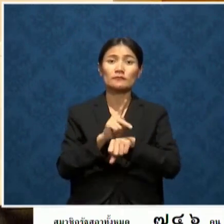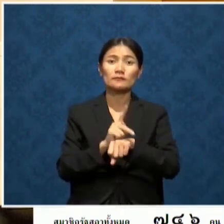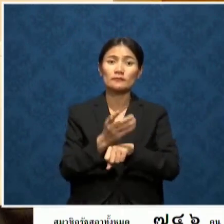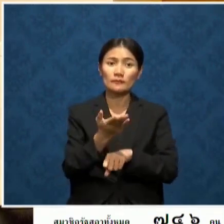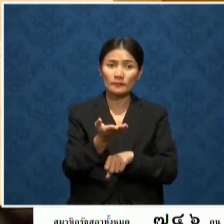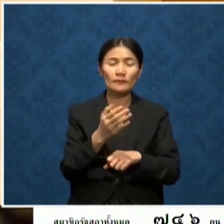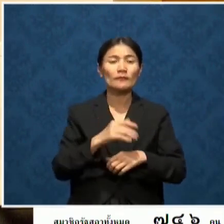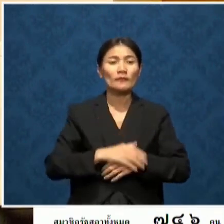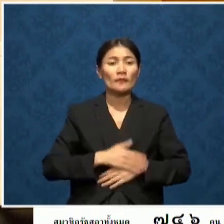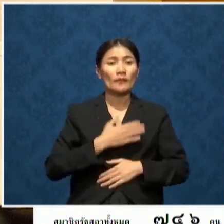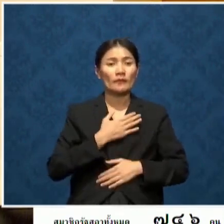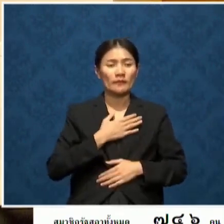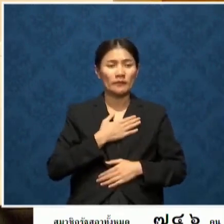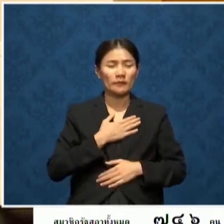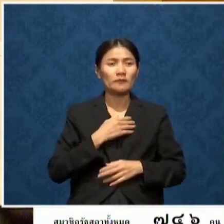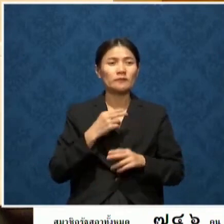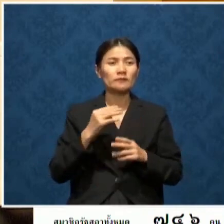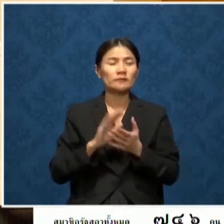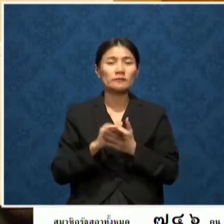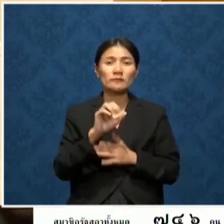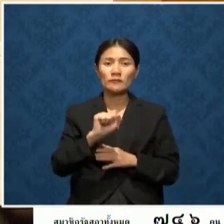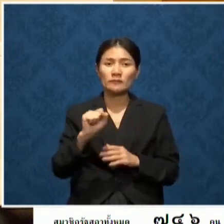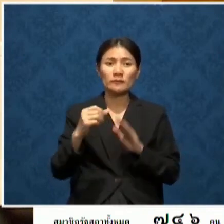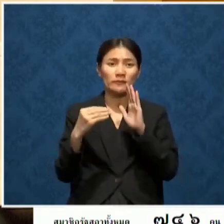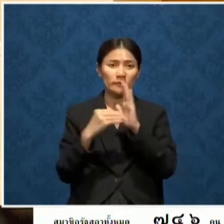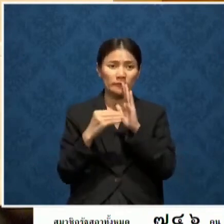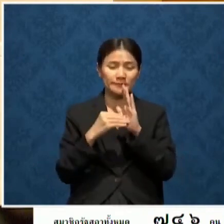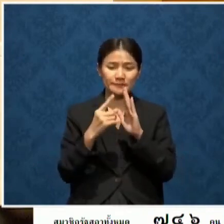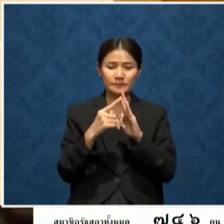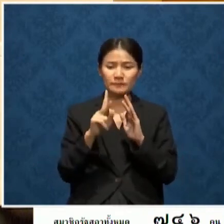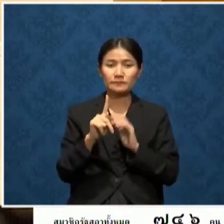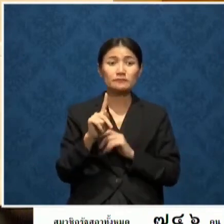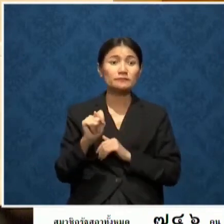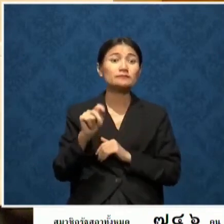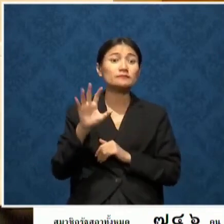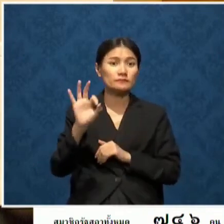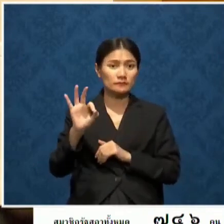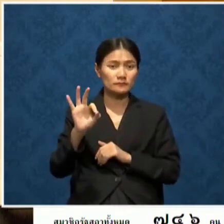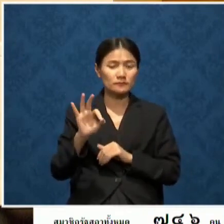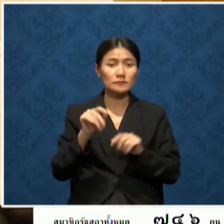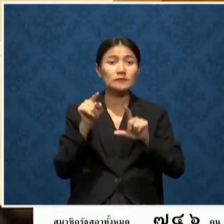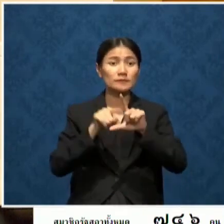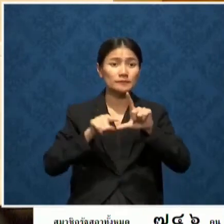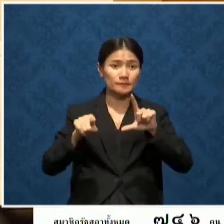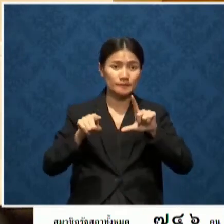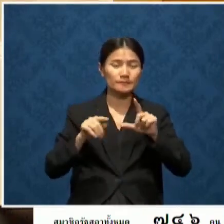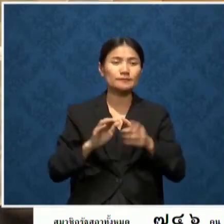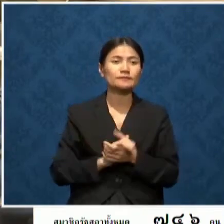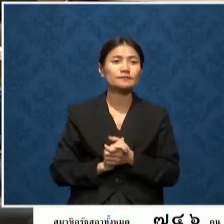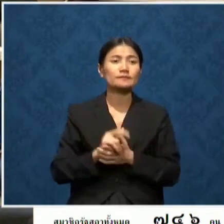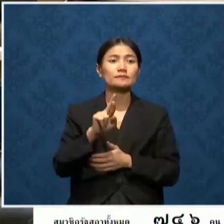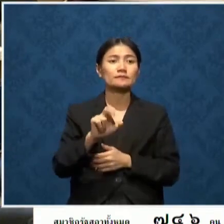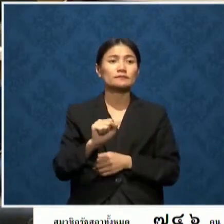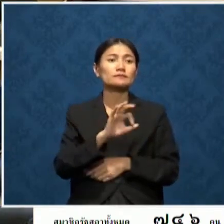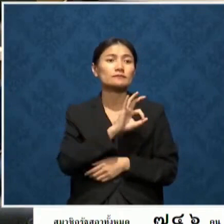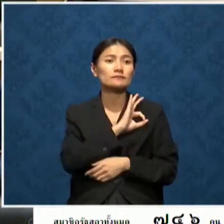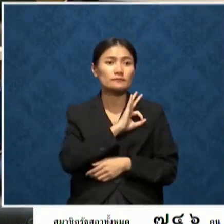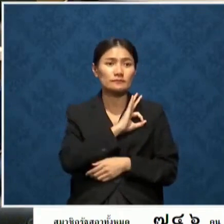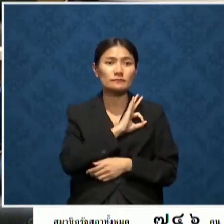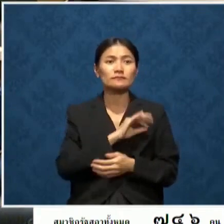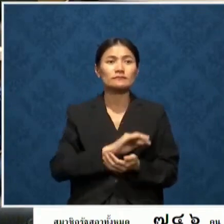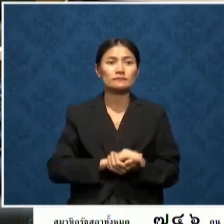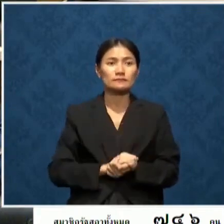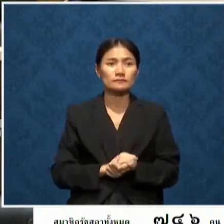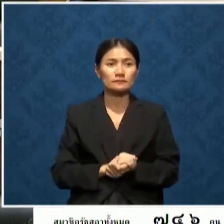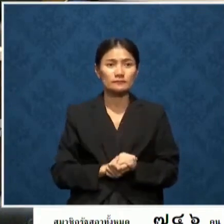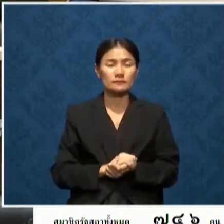กับผมนาย สุพนัสมนชันัน พทแทรดองกุเทฟ มานาคอนเขตเก้า พักเก้าไกล ในฐานะสมาชิกรัฐษภาถห